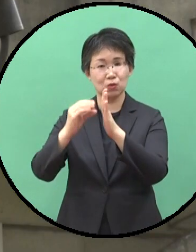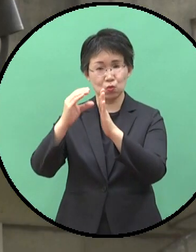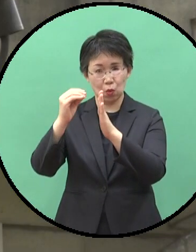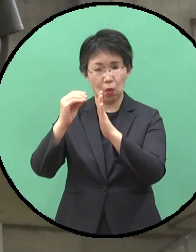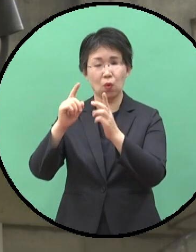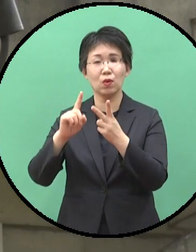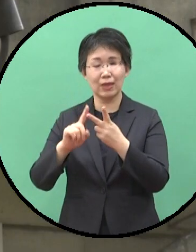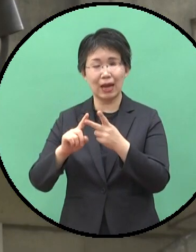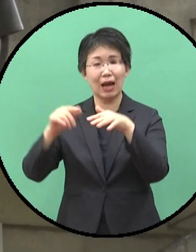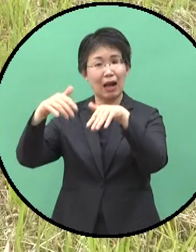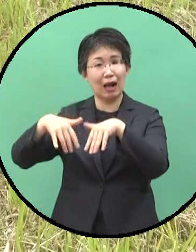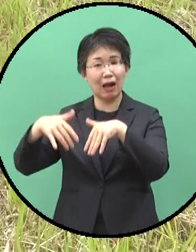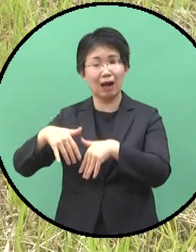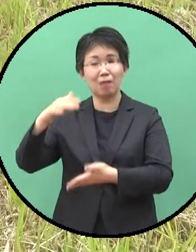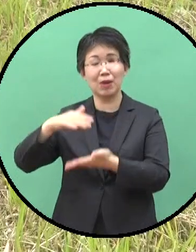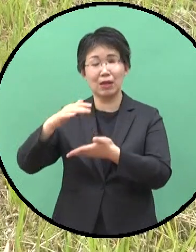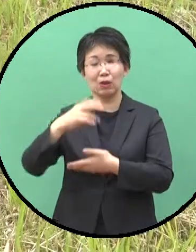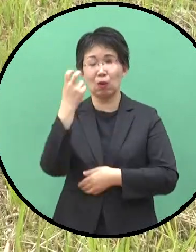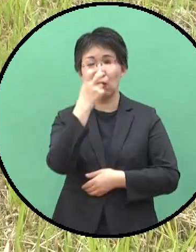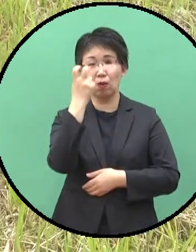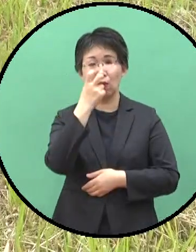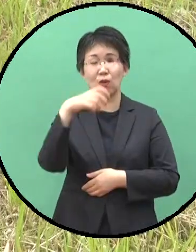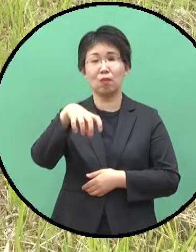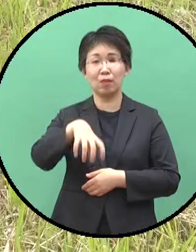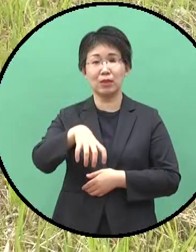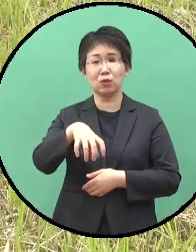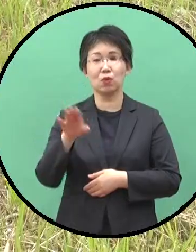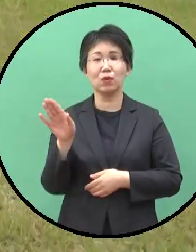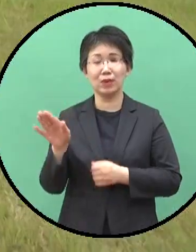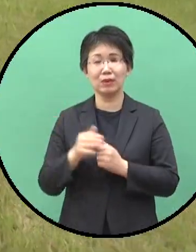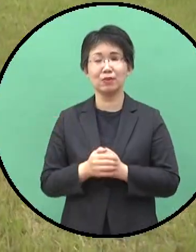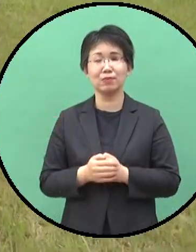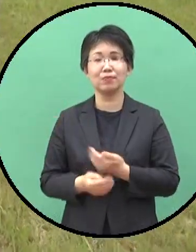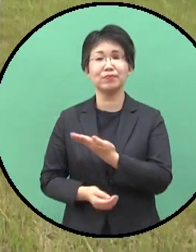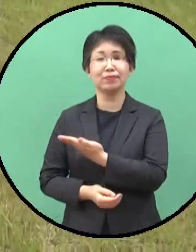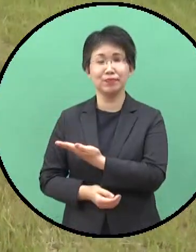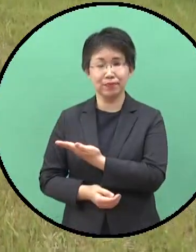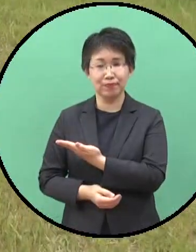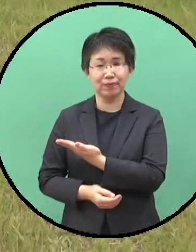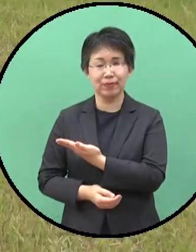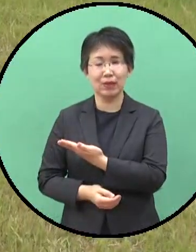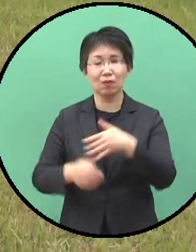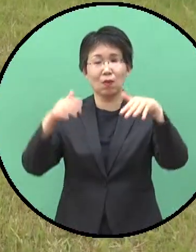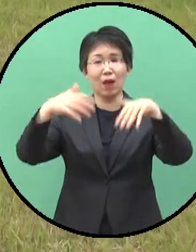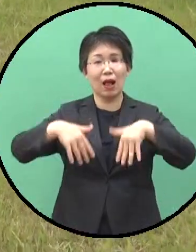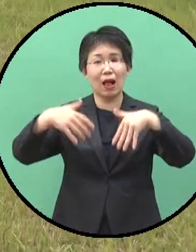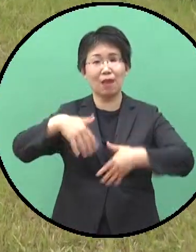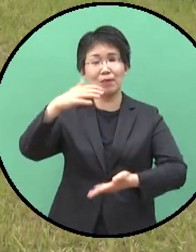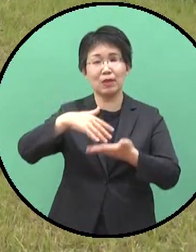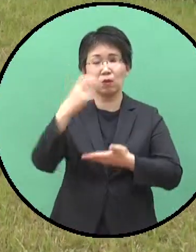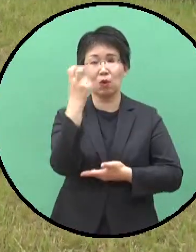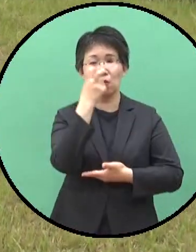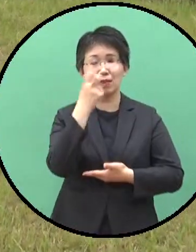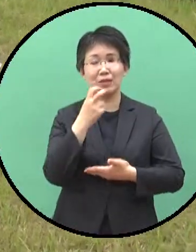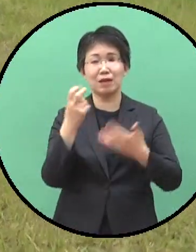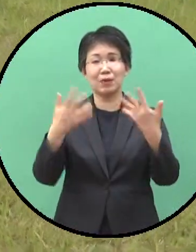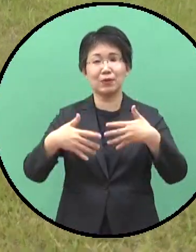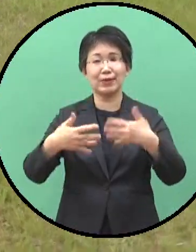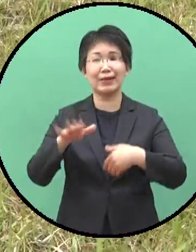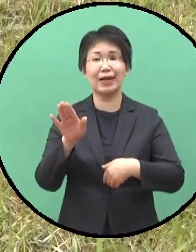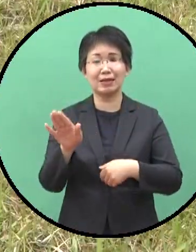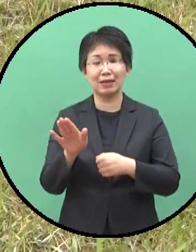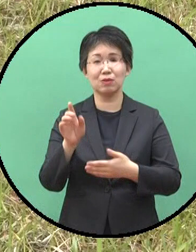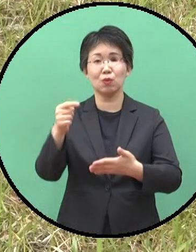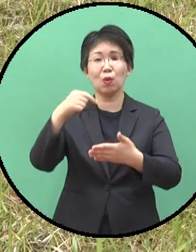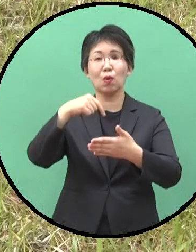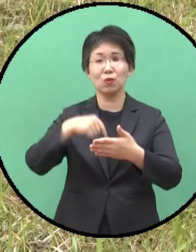度、あとは降水量とかを測っている場所になります。こちらはですね、降水量を測る機械になります。